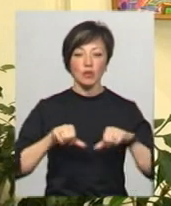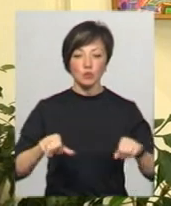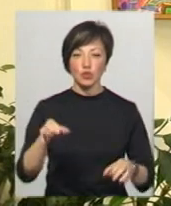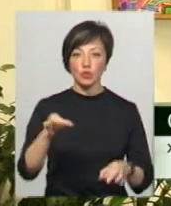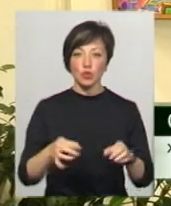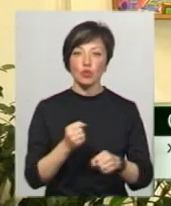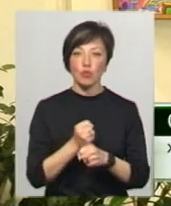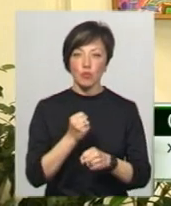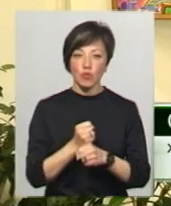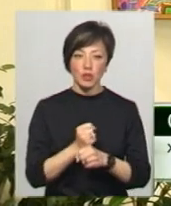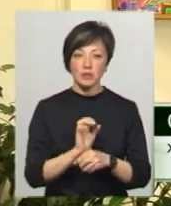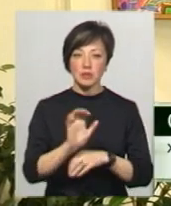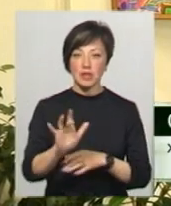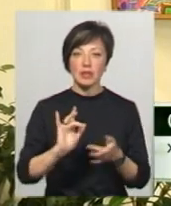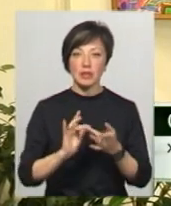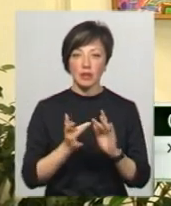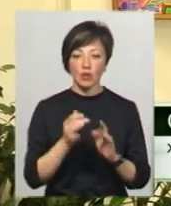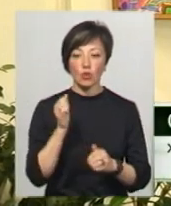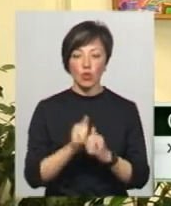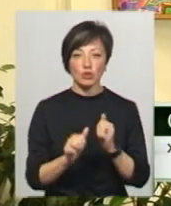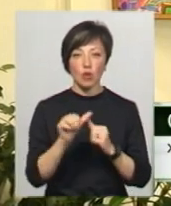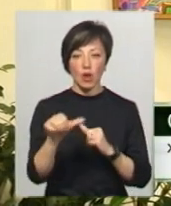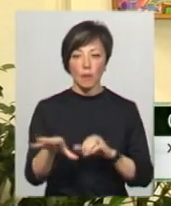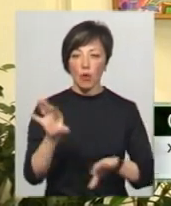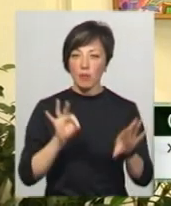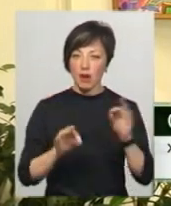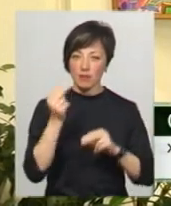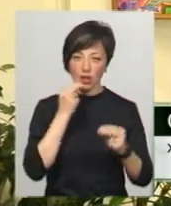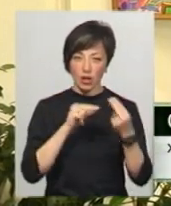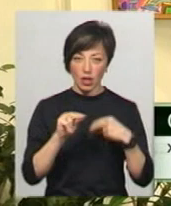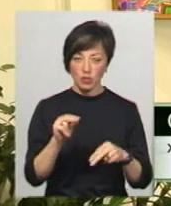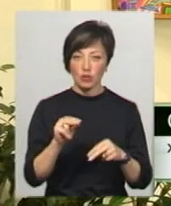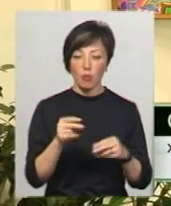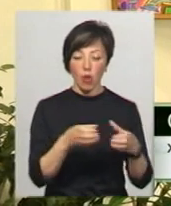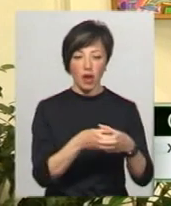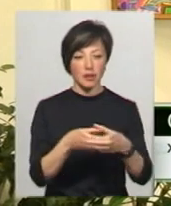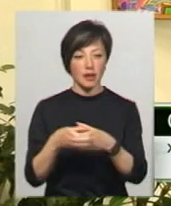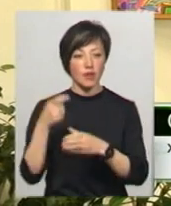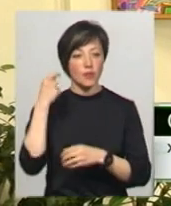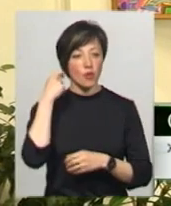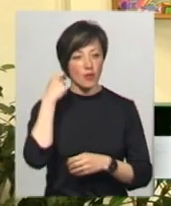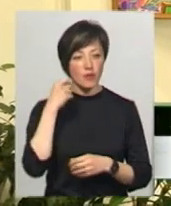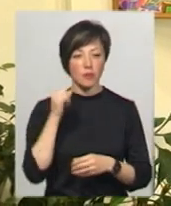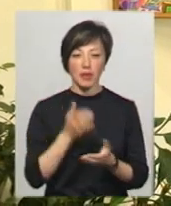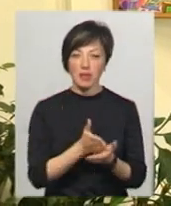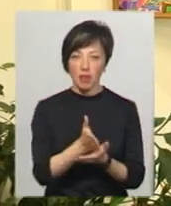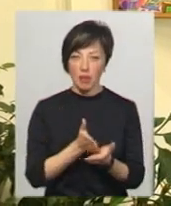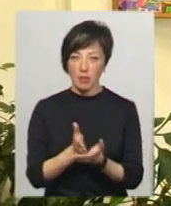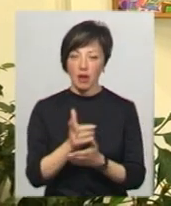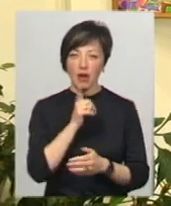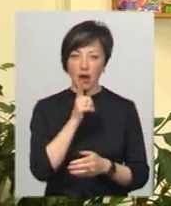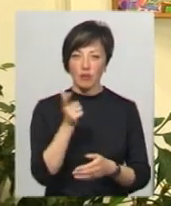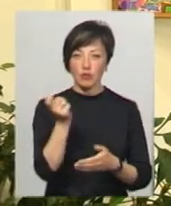Всім членам журі роботи присилались по інтернету, і кожен окремо обирав найкращі роботи по категоріям віковим і напрямкам –